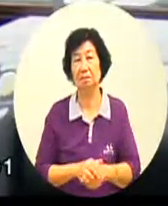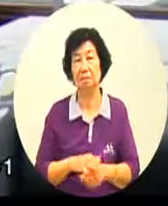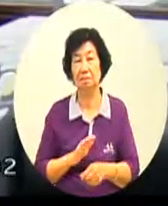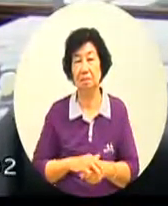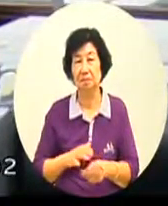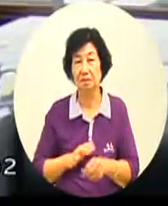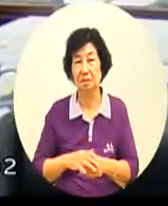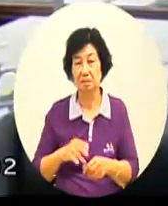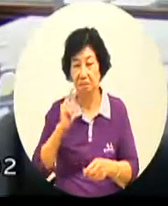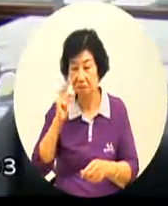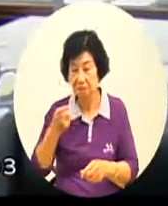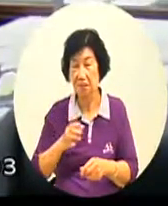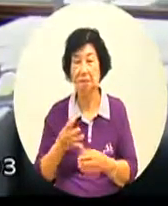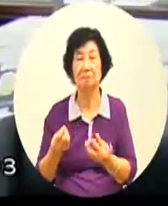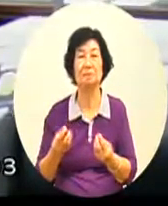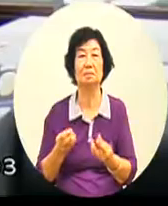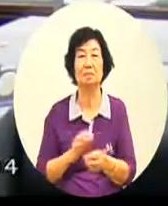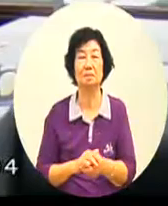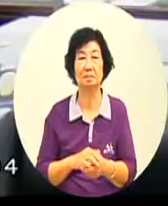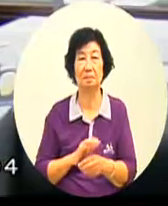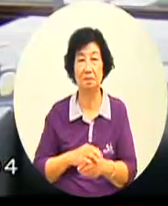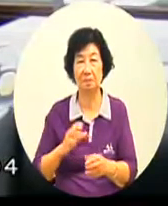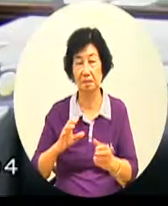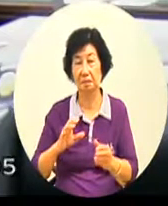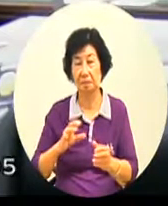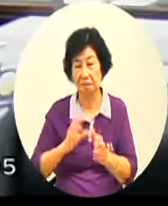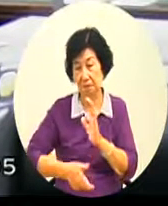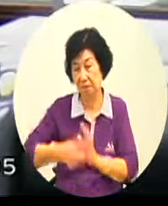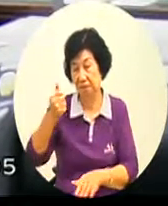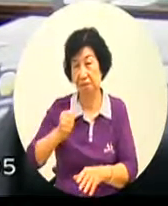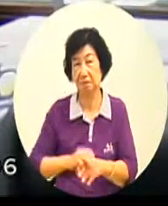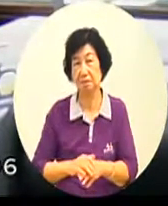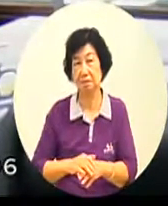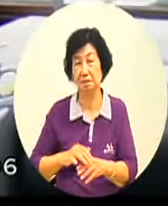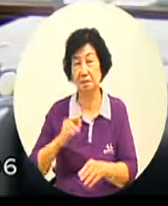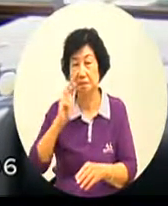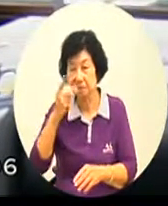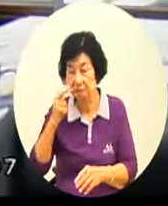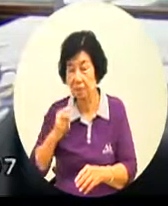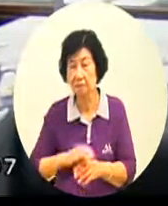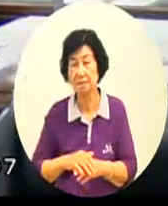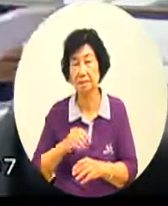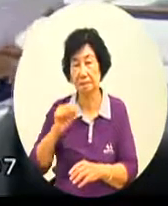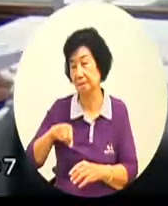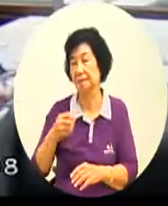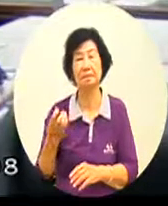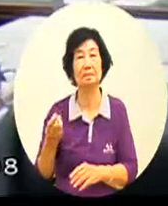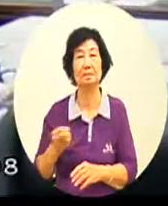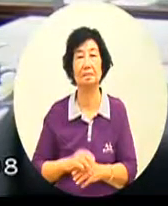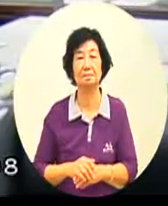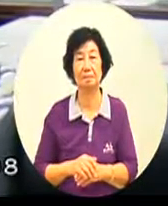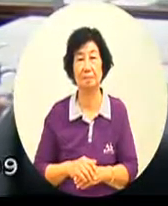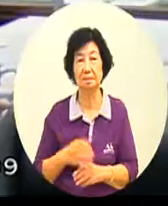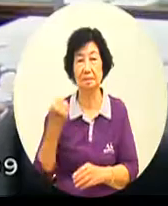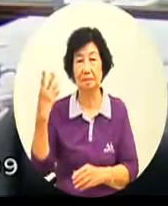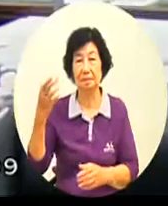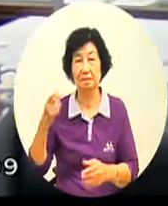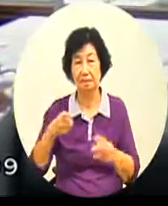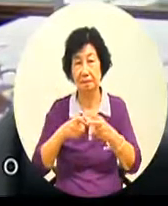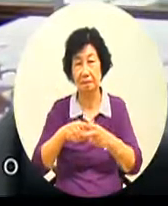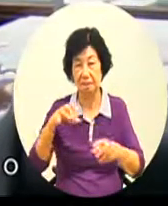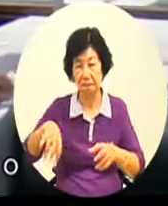啦。连局处首长对于这些事都不敢勇于承认啊，有够糟糕的。新工处我们看一下，也一